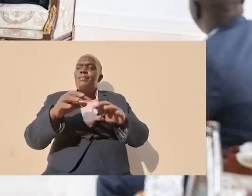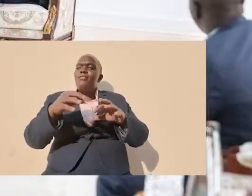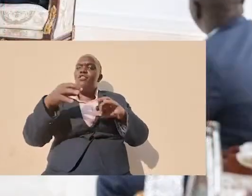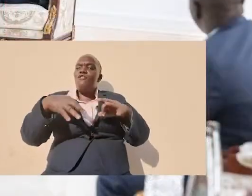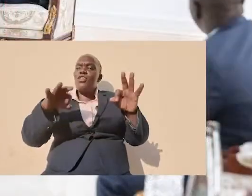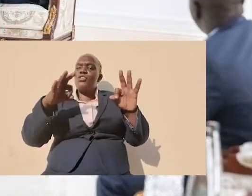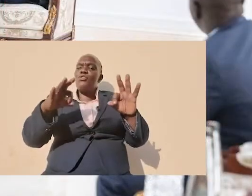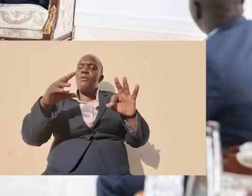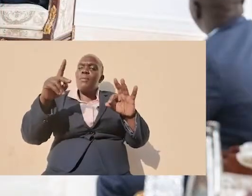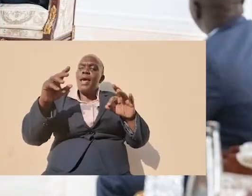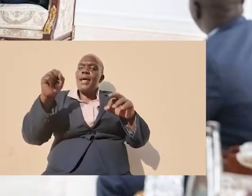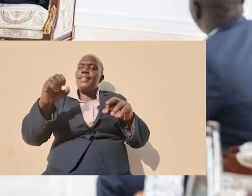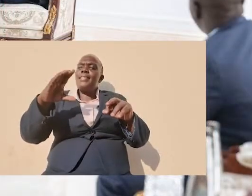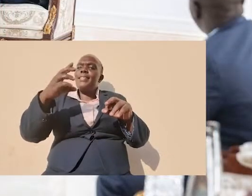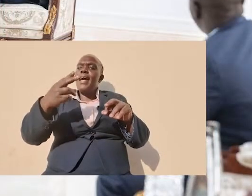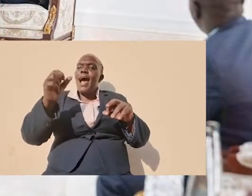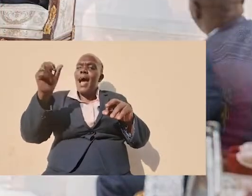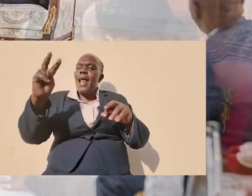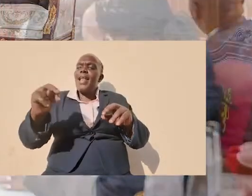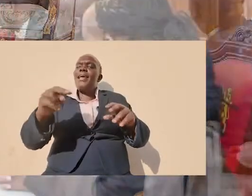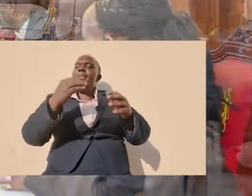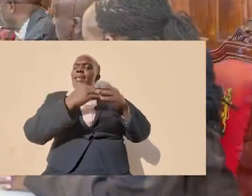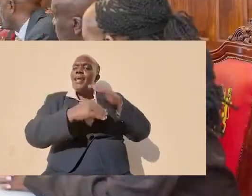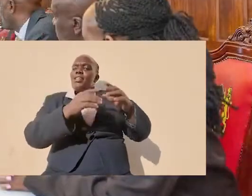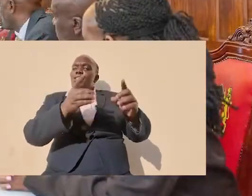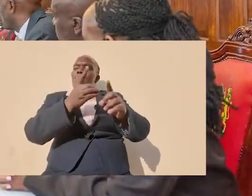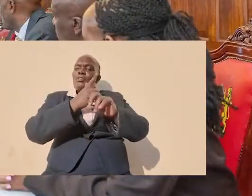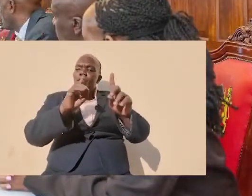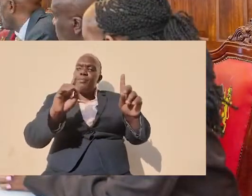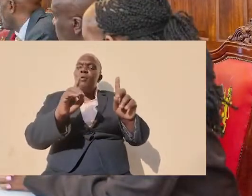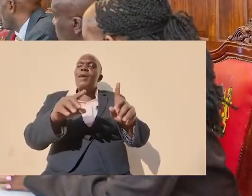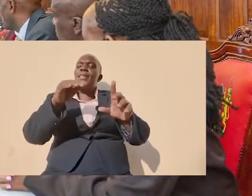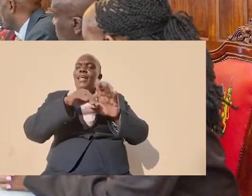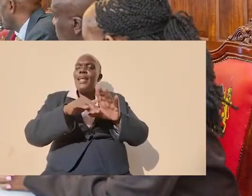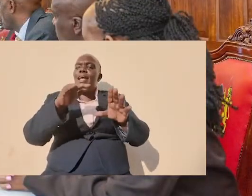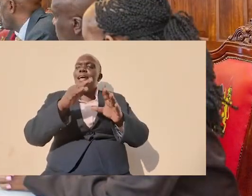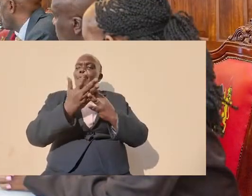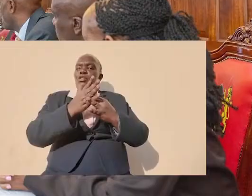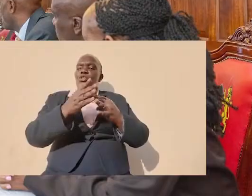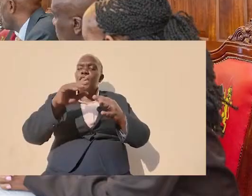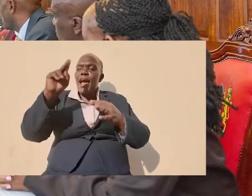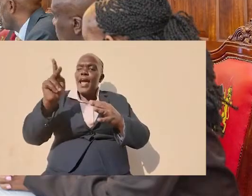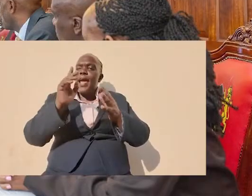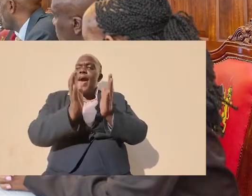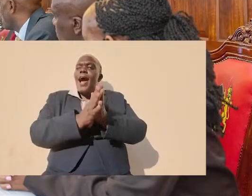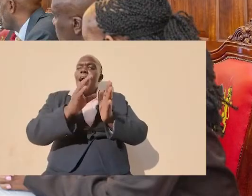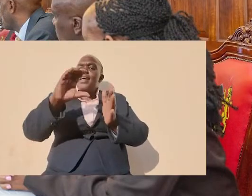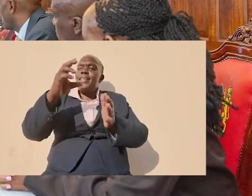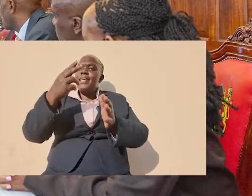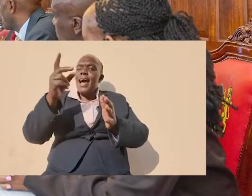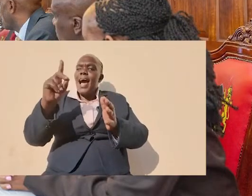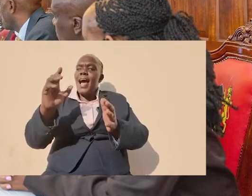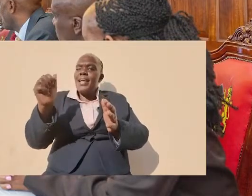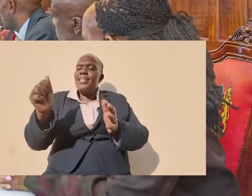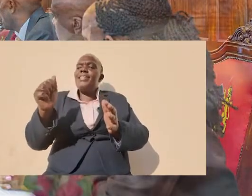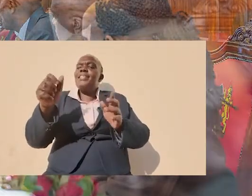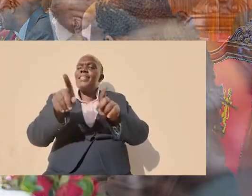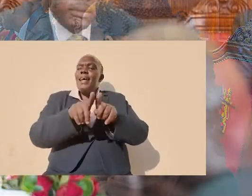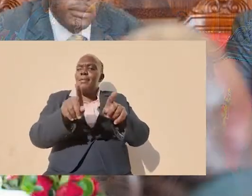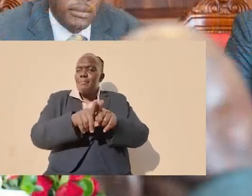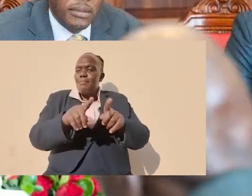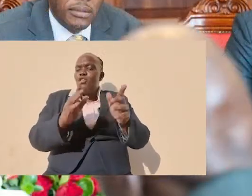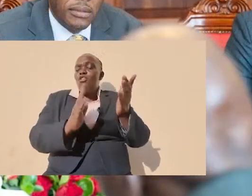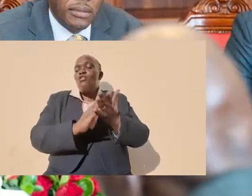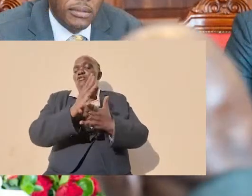wa kidiplomasia kati ya Kenya na Chad. Rais amepitia maendeleo ya mageuzi ya ufadhili wa elimu ya juu ili